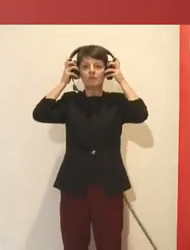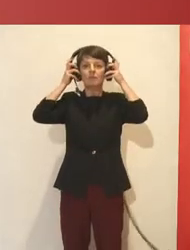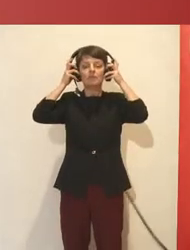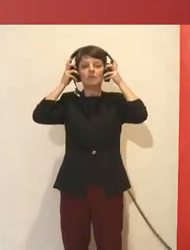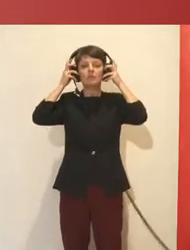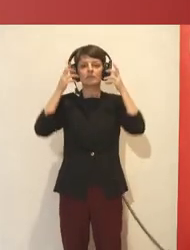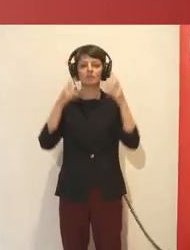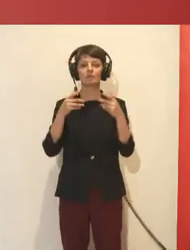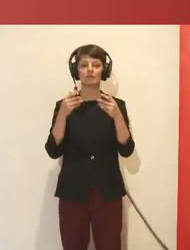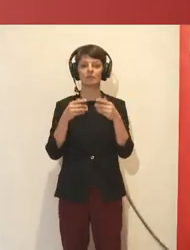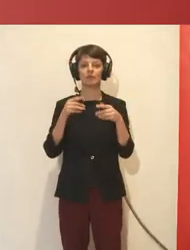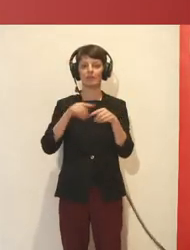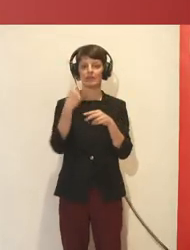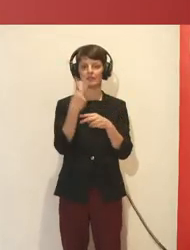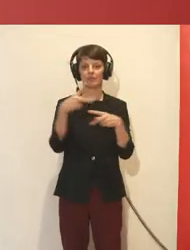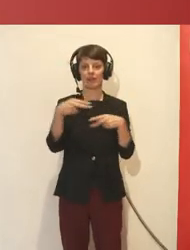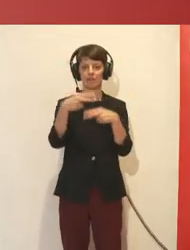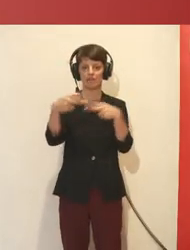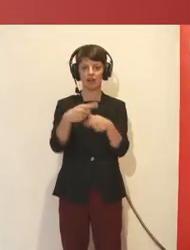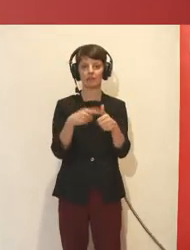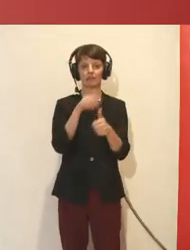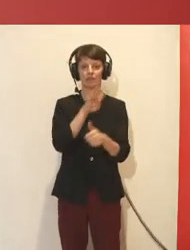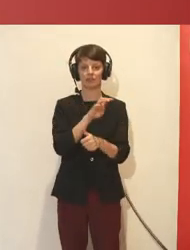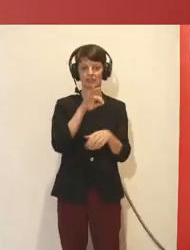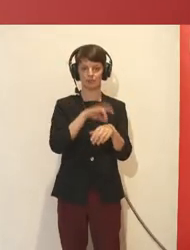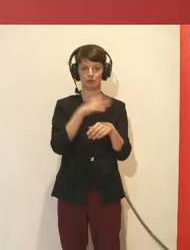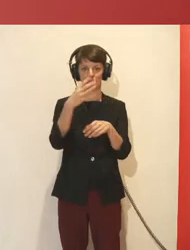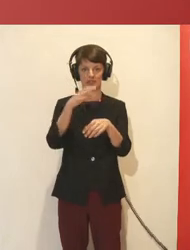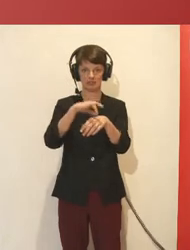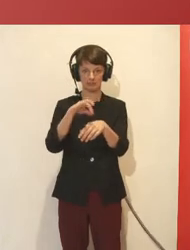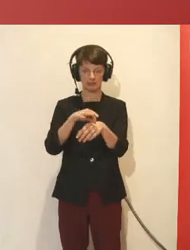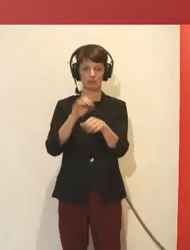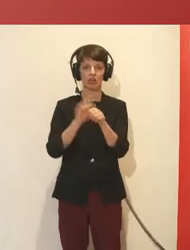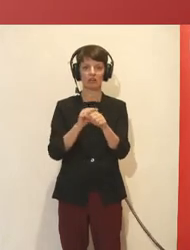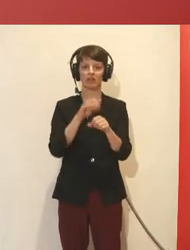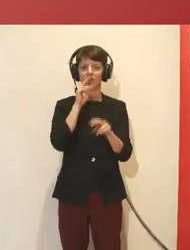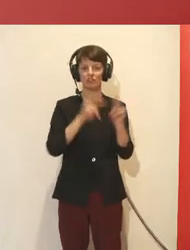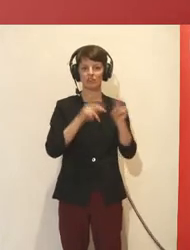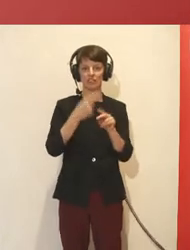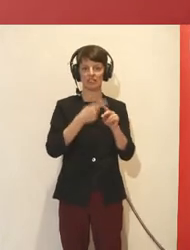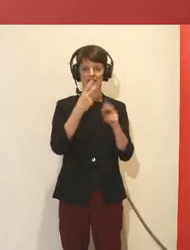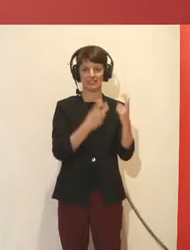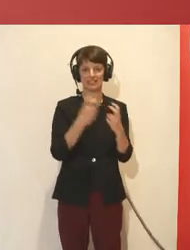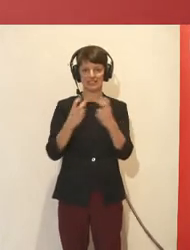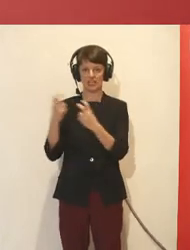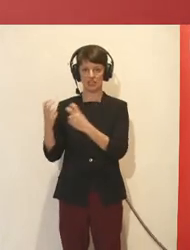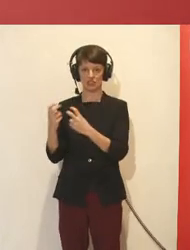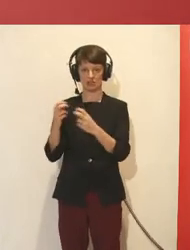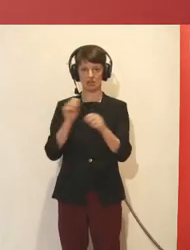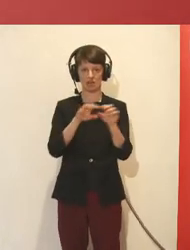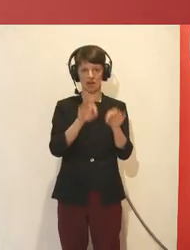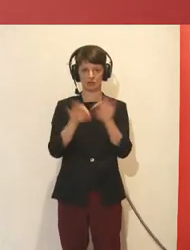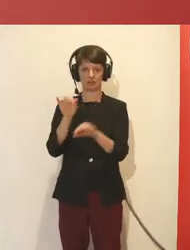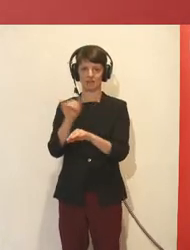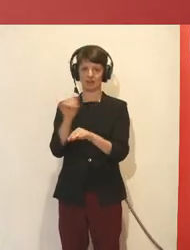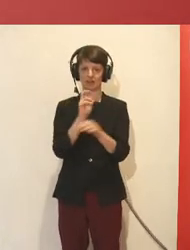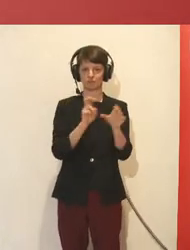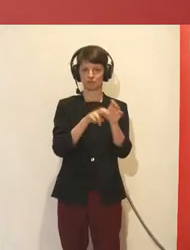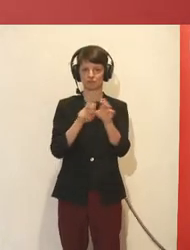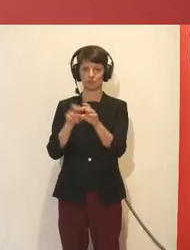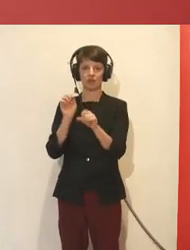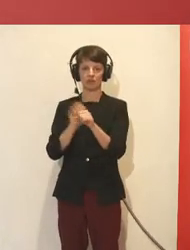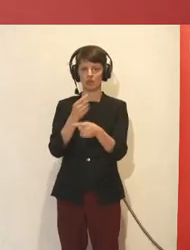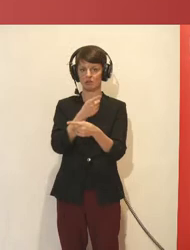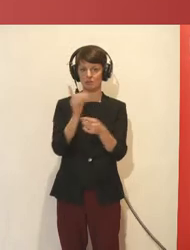phase nach 40 minuten in denen ihr aus zahlreichen sessions wählen könnten welche ihr euch einklinken möchtet